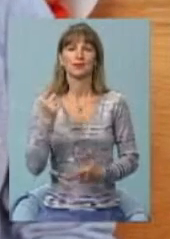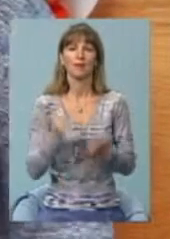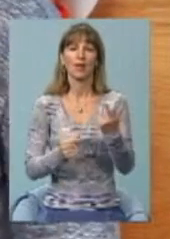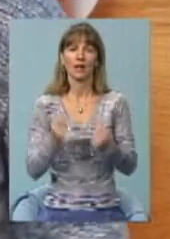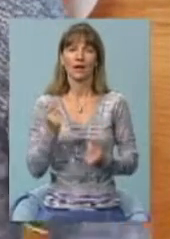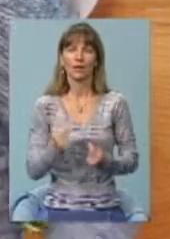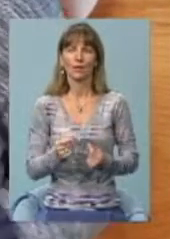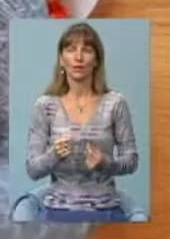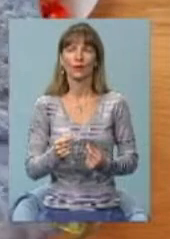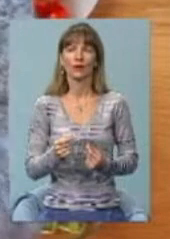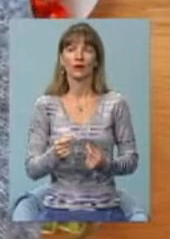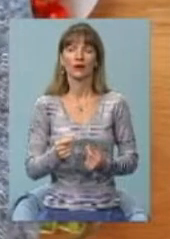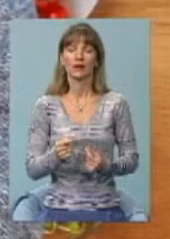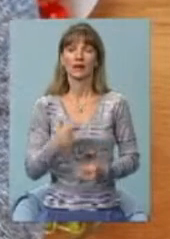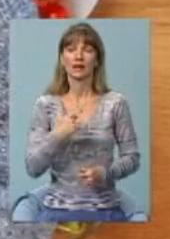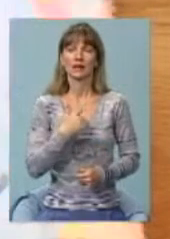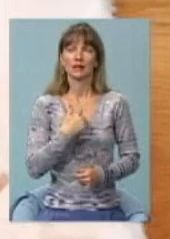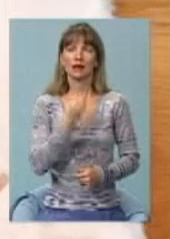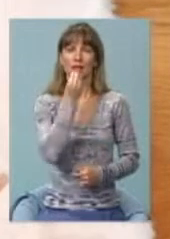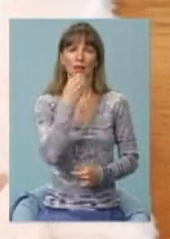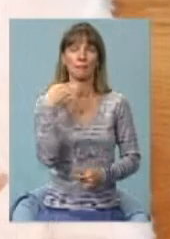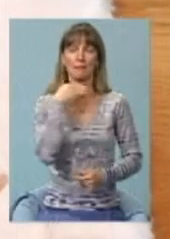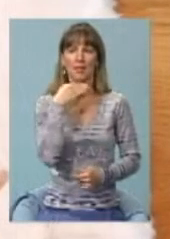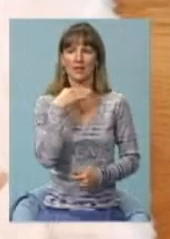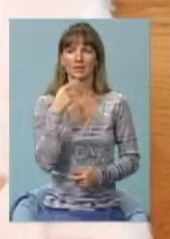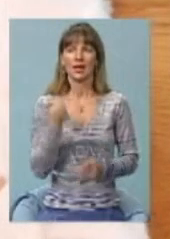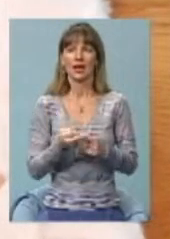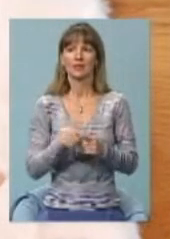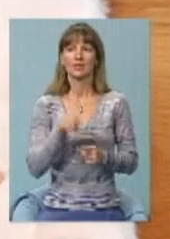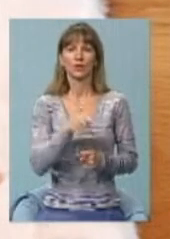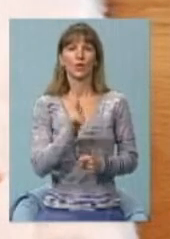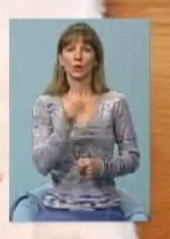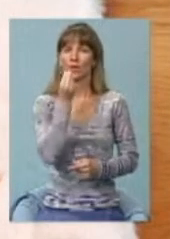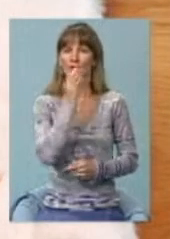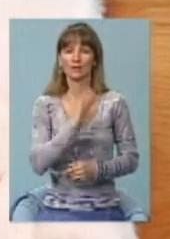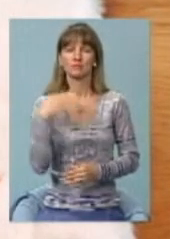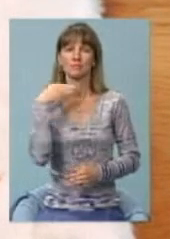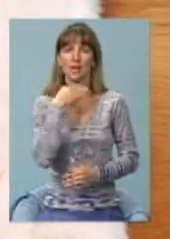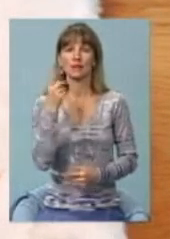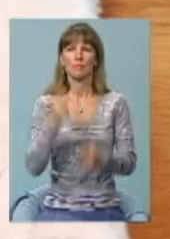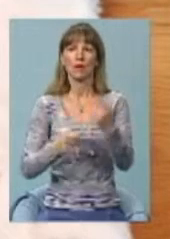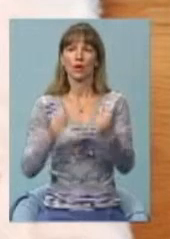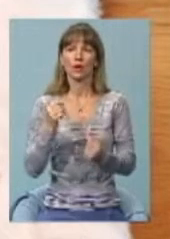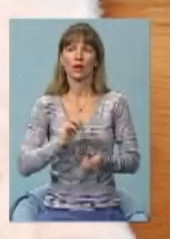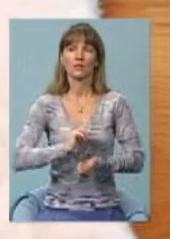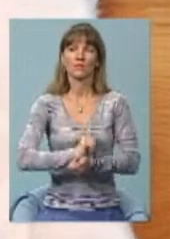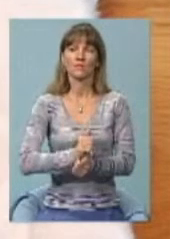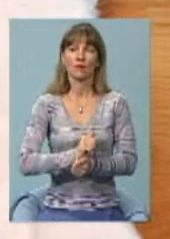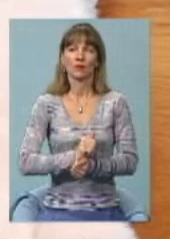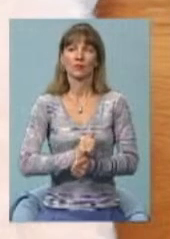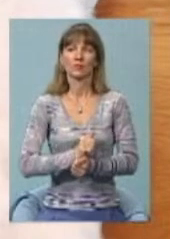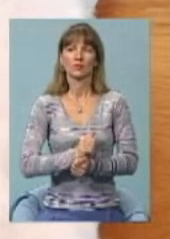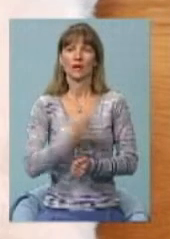молоко. Я ем мясо. Это те, кто не едят мясо, молоко, твороги